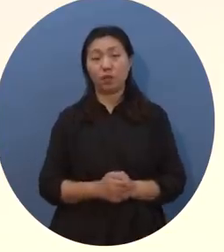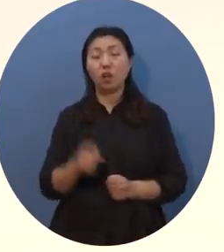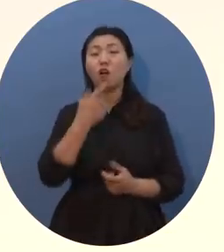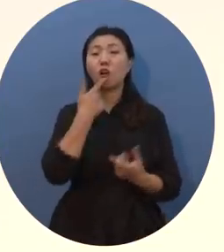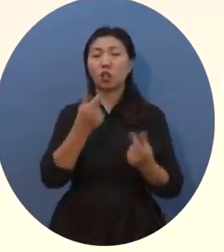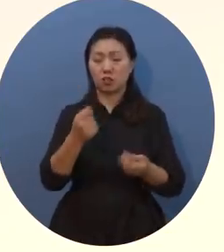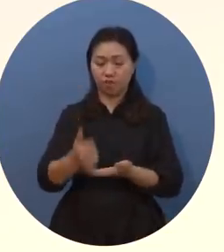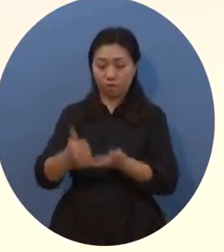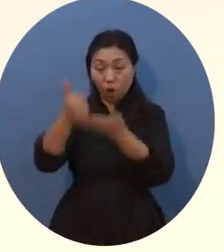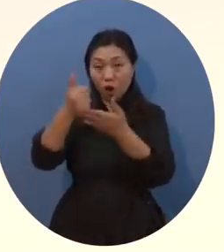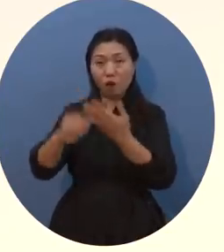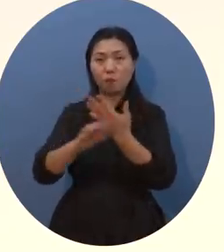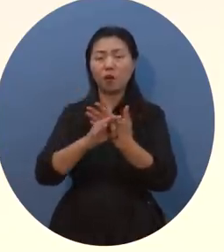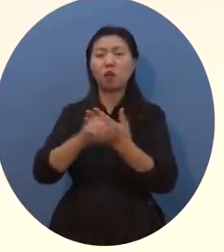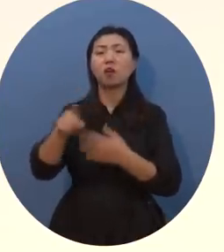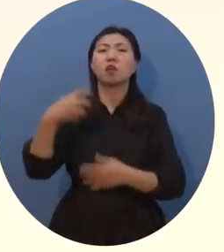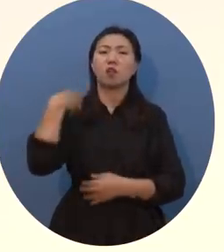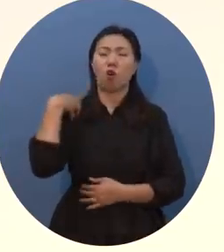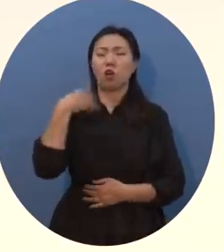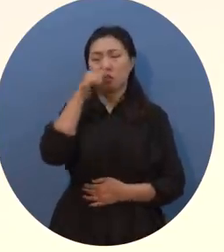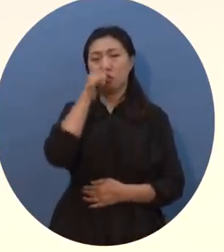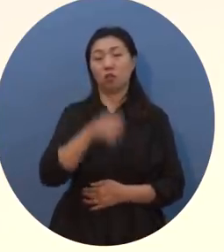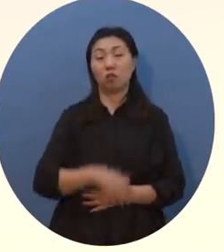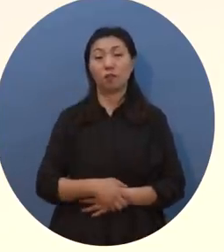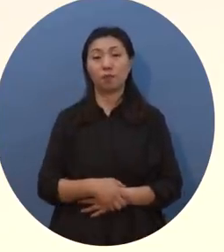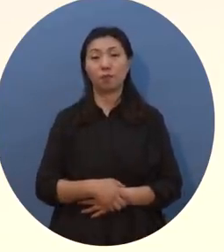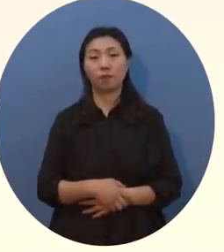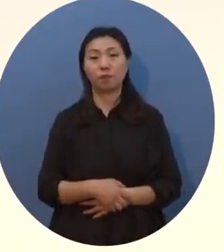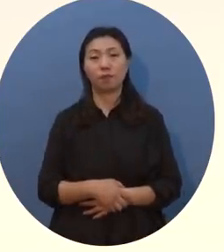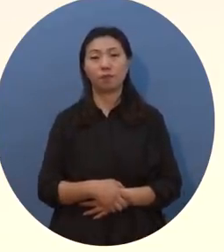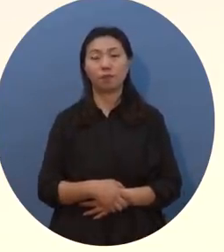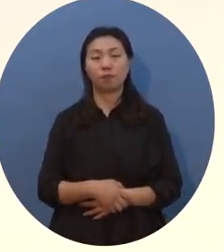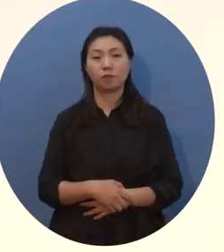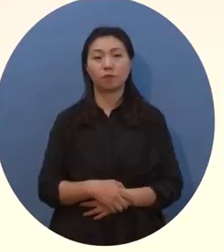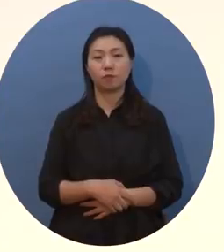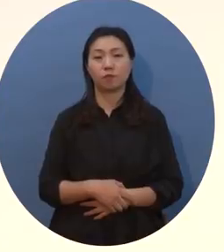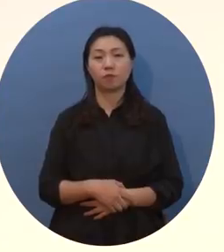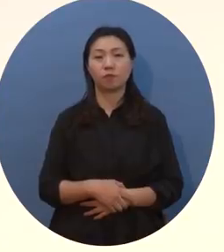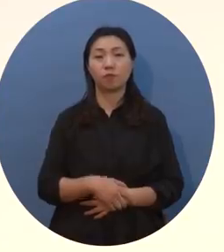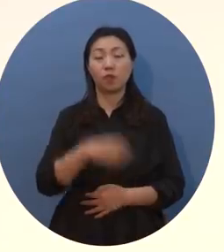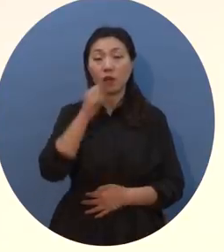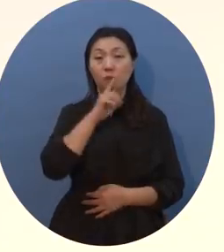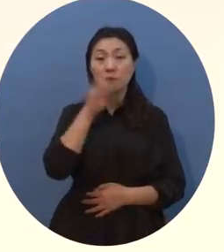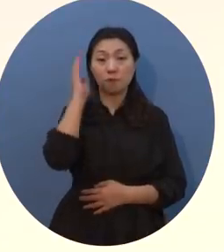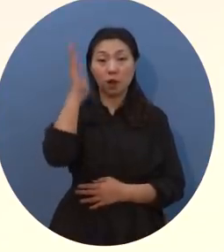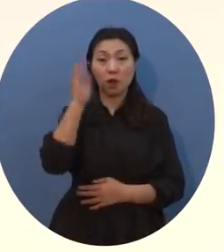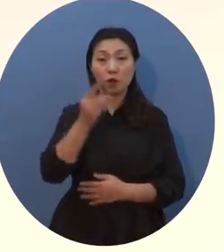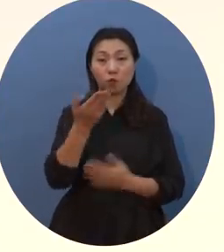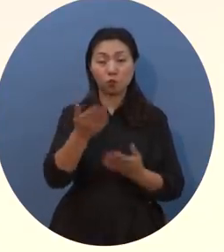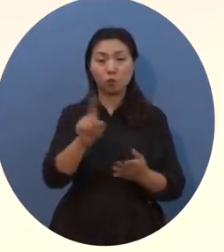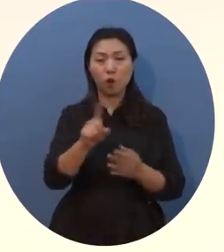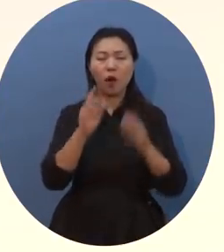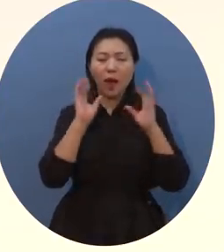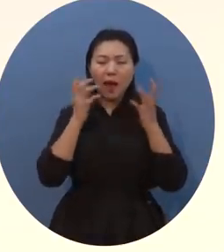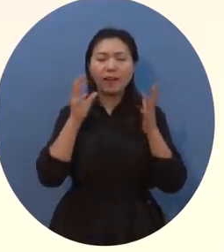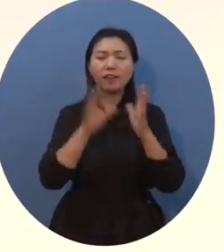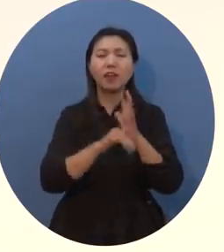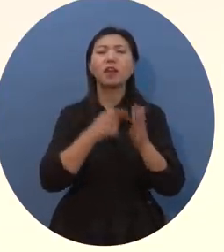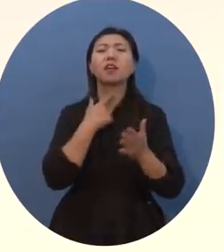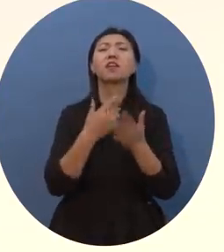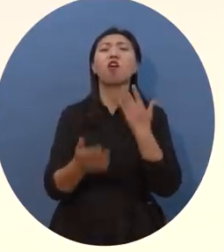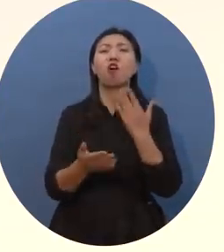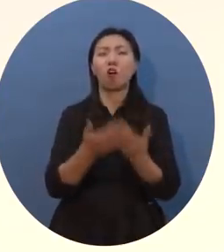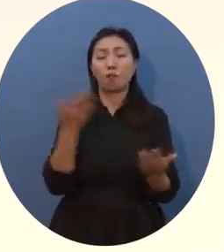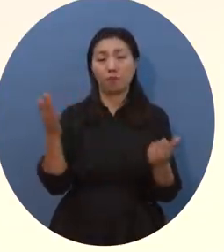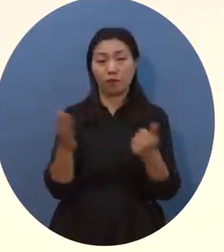이렇게 대우를 하면 사람은 그런 역할을 하게 돼요. 그러니까 저는 굳이 말한다면 어릴 때 이렇게 했기